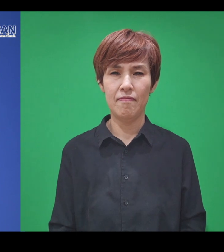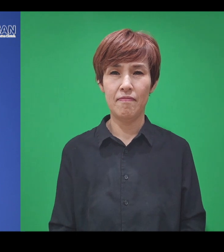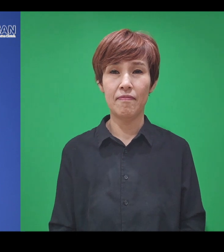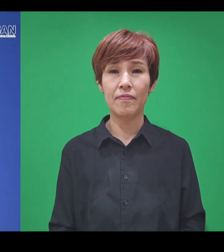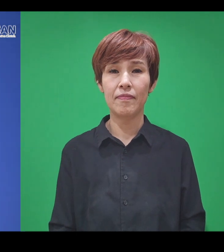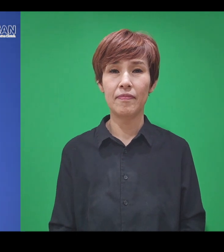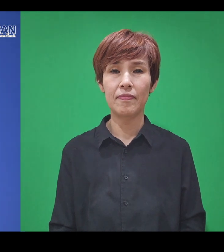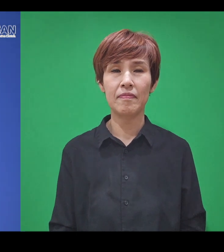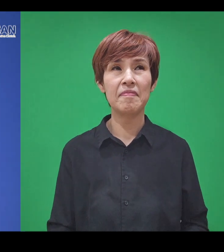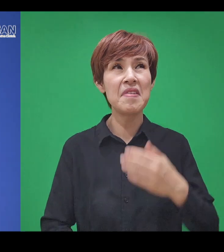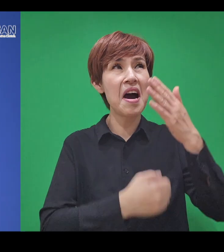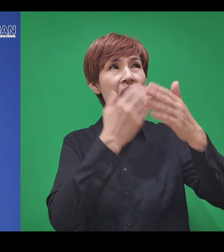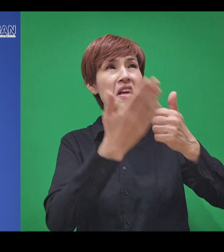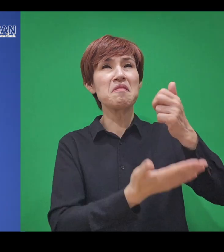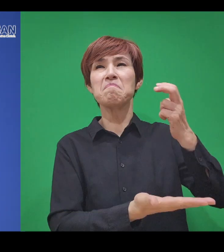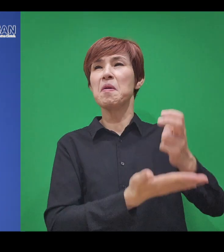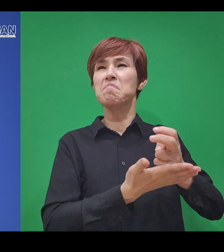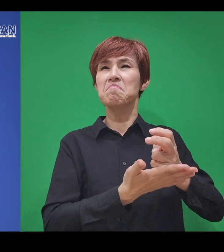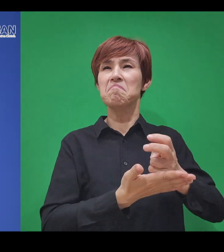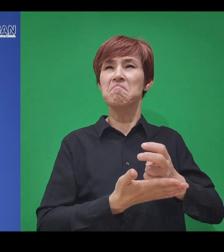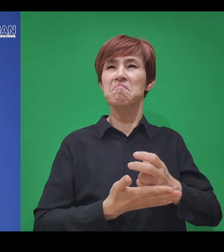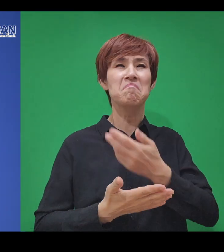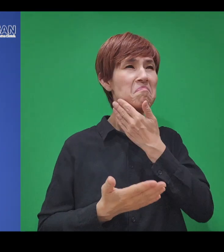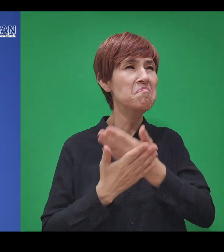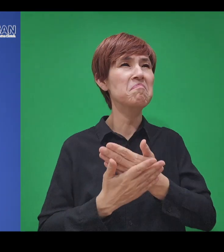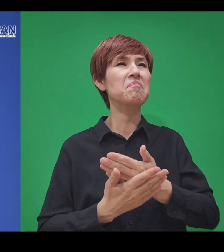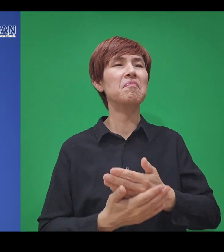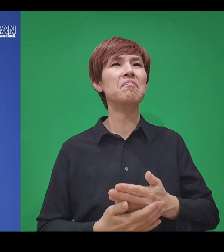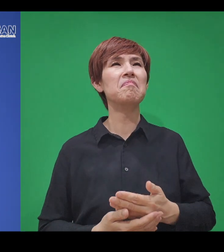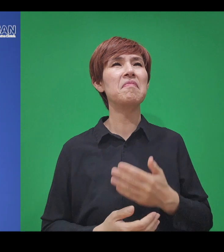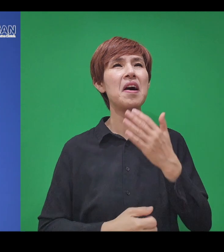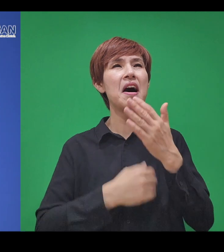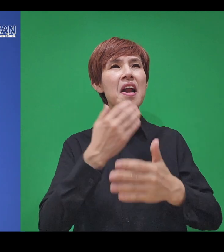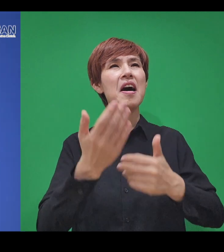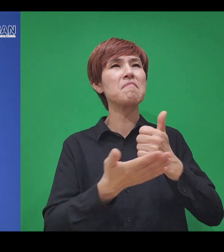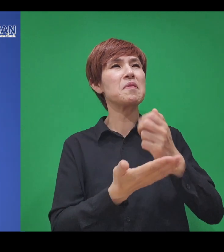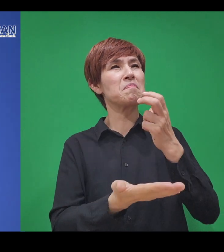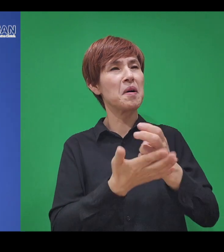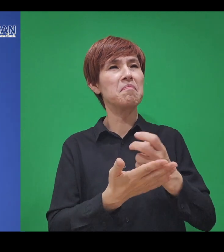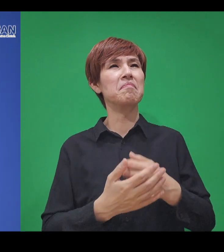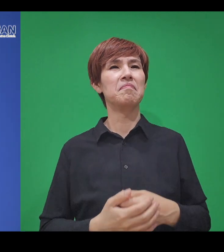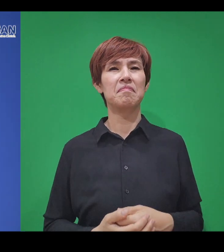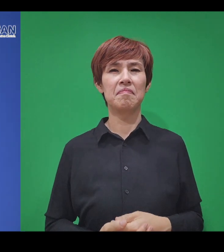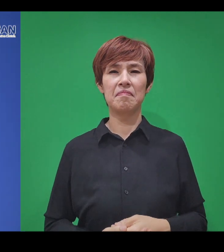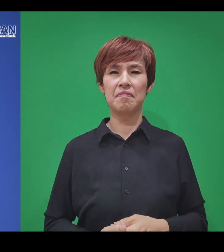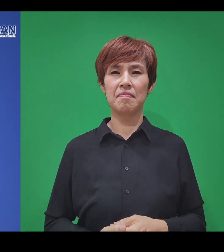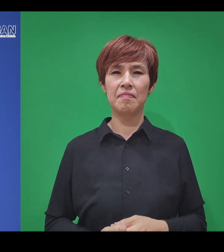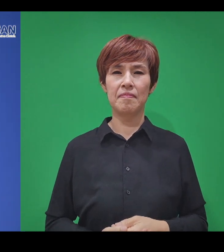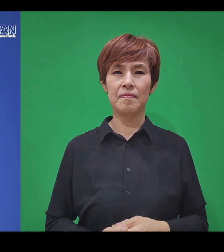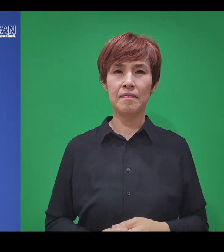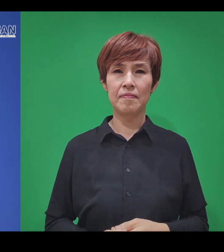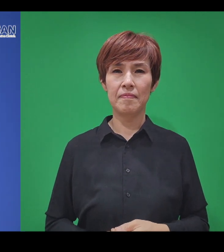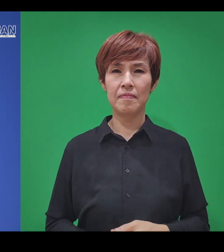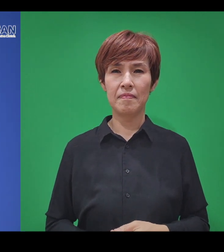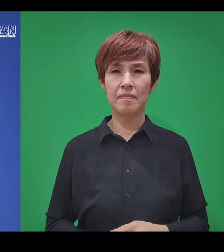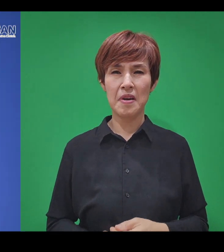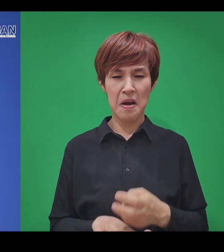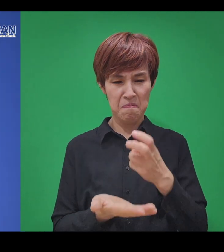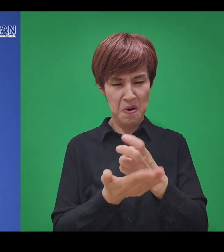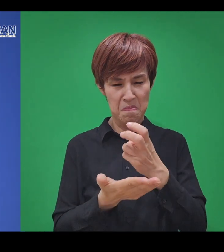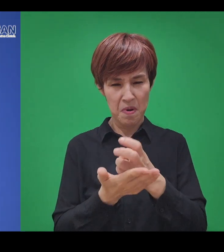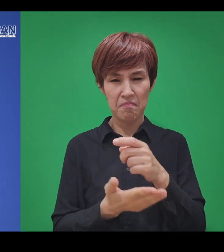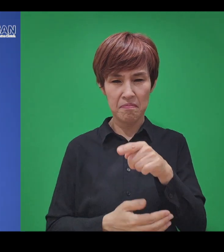입만 열면 하나님의 법이네요. 입만 열면 법 해석이네요. 입만